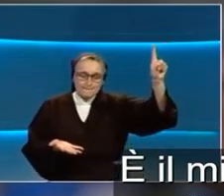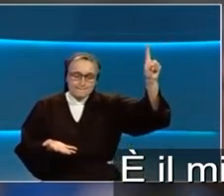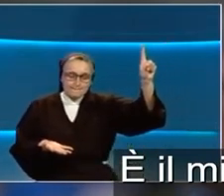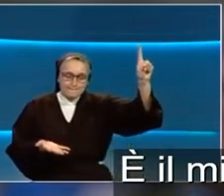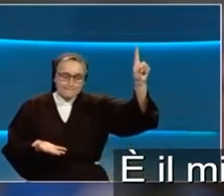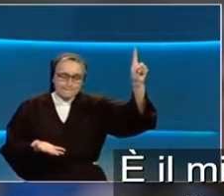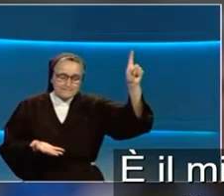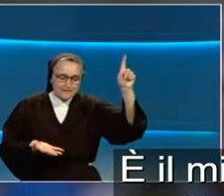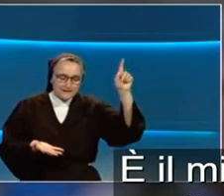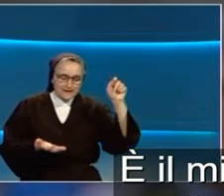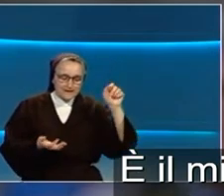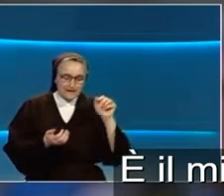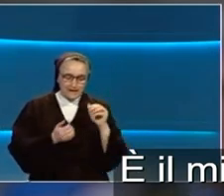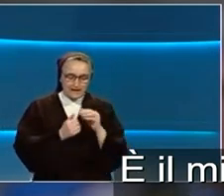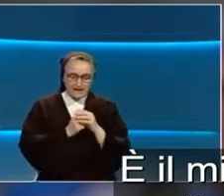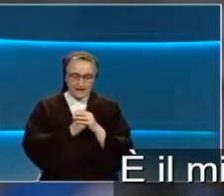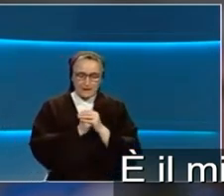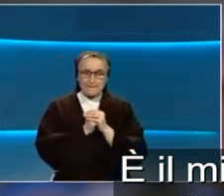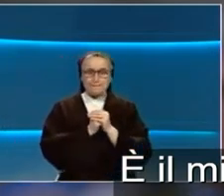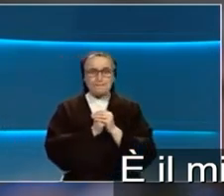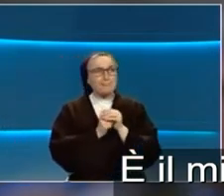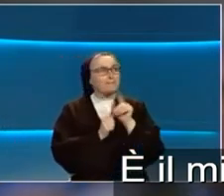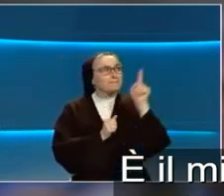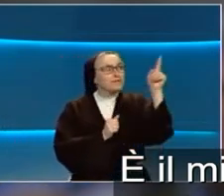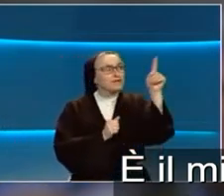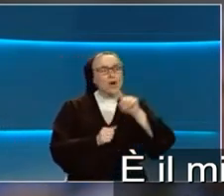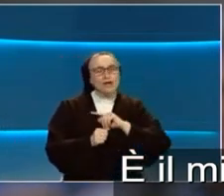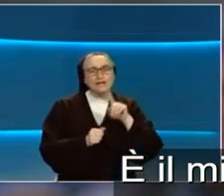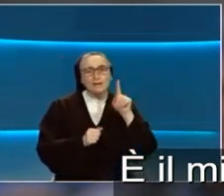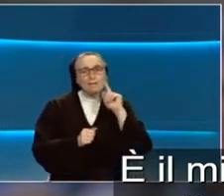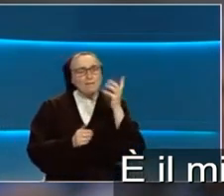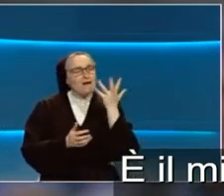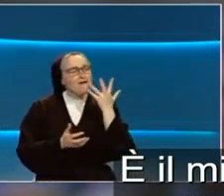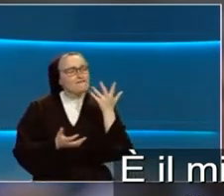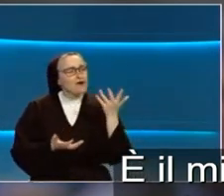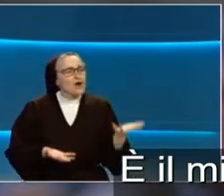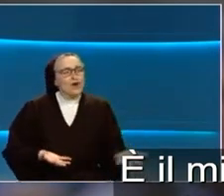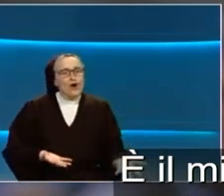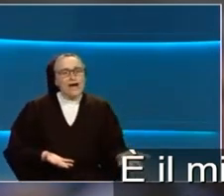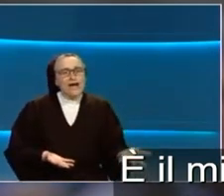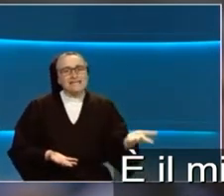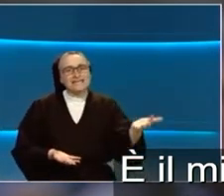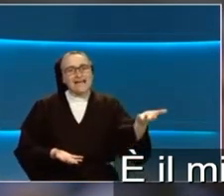Deus Patris mei, et exaltabo